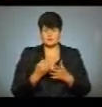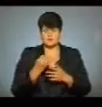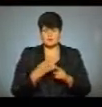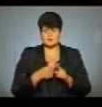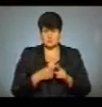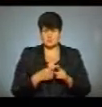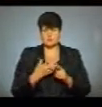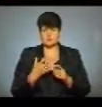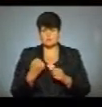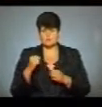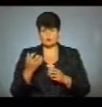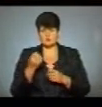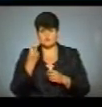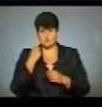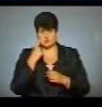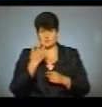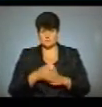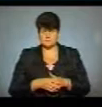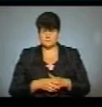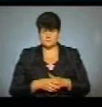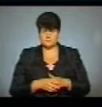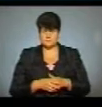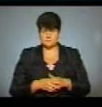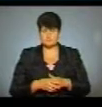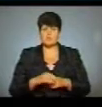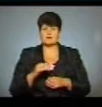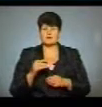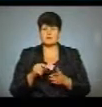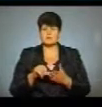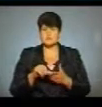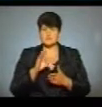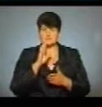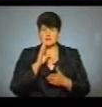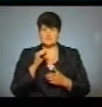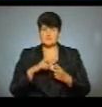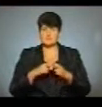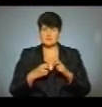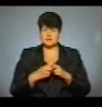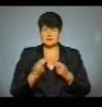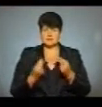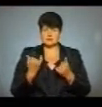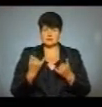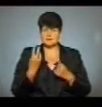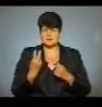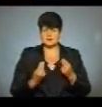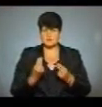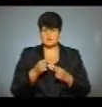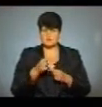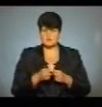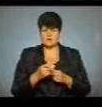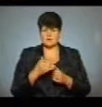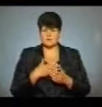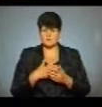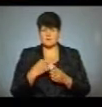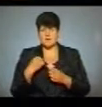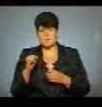матча отримує 2 очки. Вікторія Жируха представляє команду Івано-Франківська. Зіграла сьогодні 2 гри. У її активі – перемога